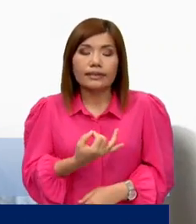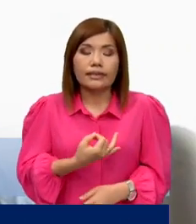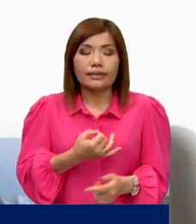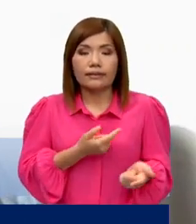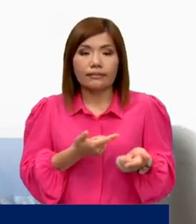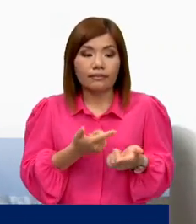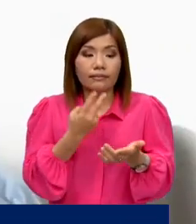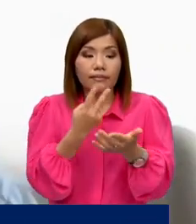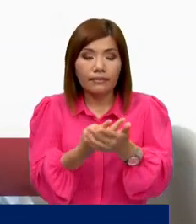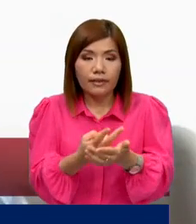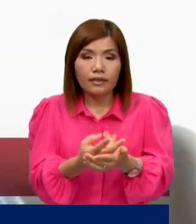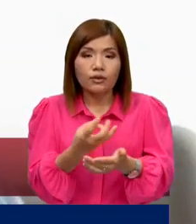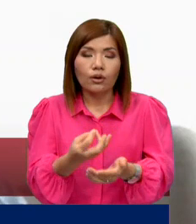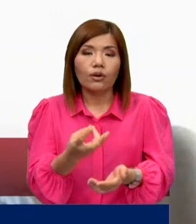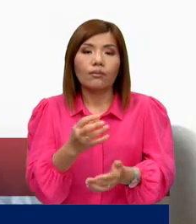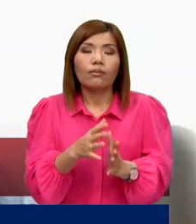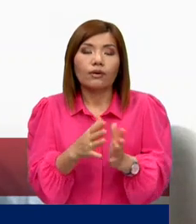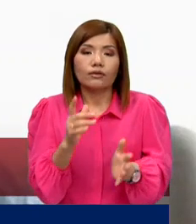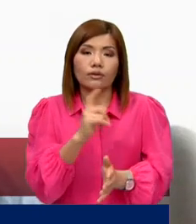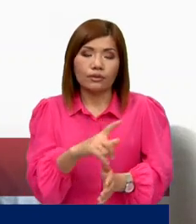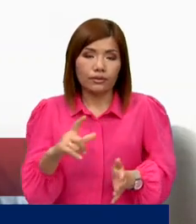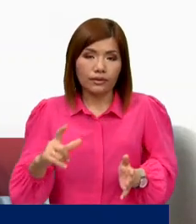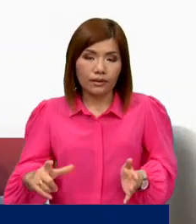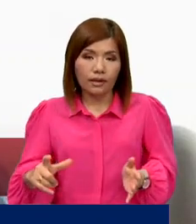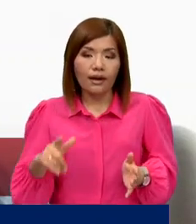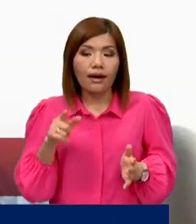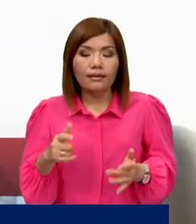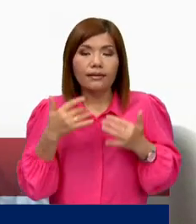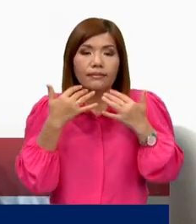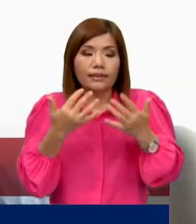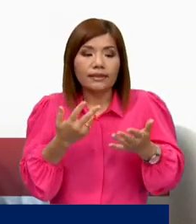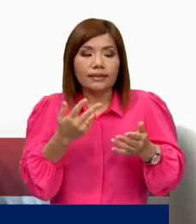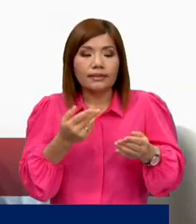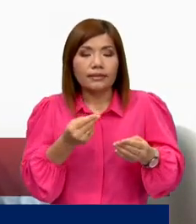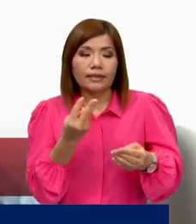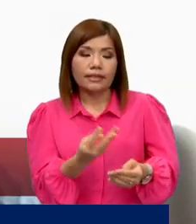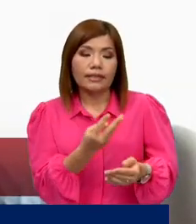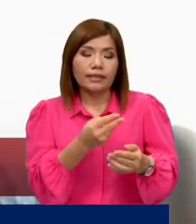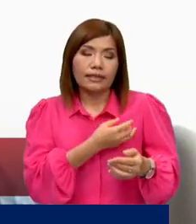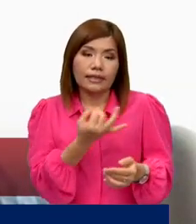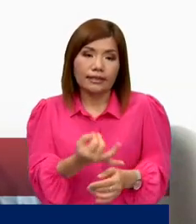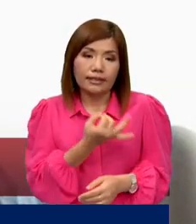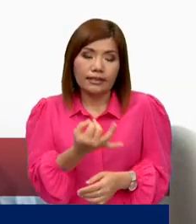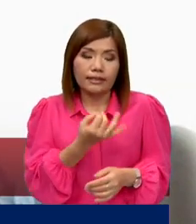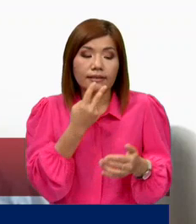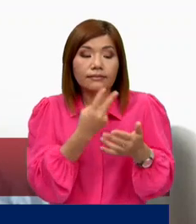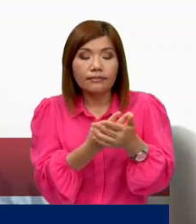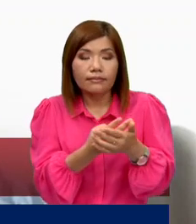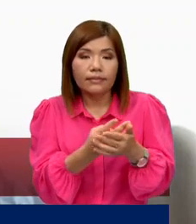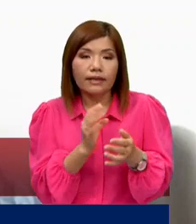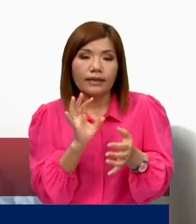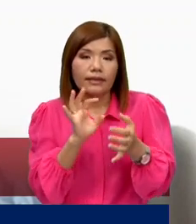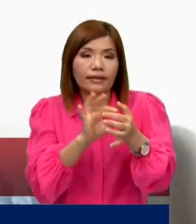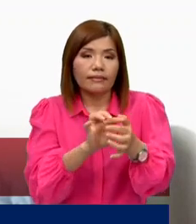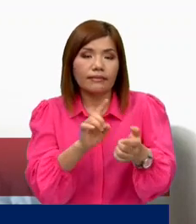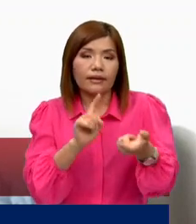предложения, для подавляющего большинства населения эти предложения непригодны. Мало кто захочет связываться